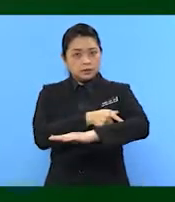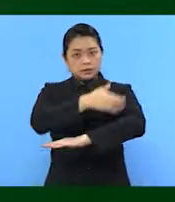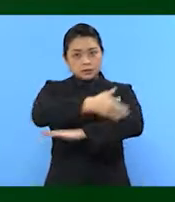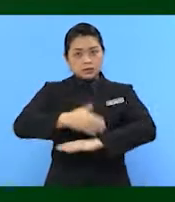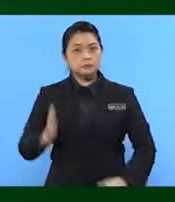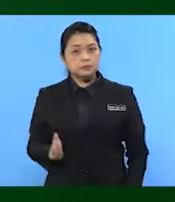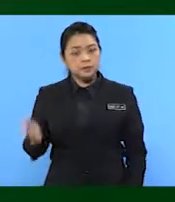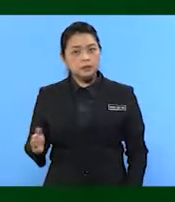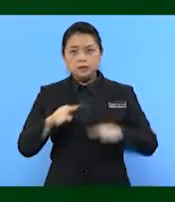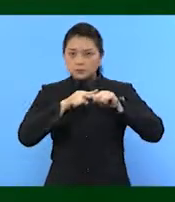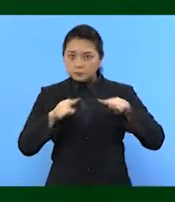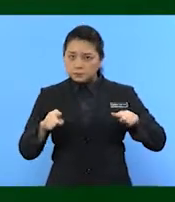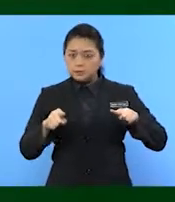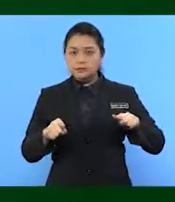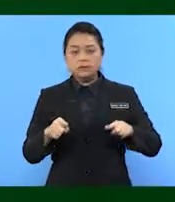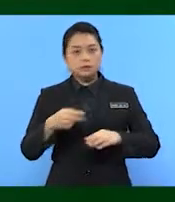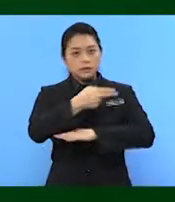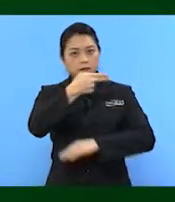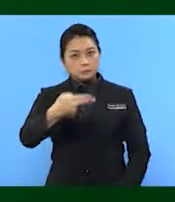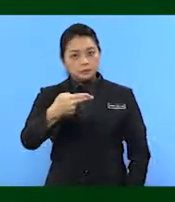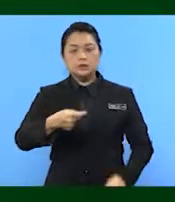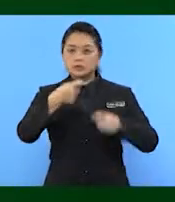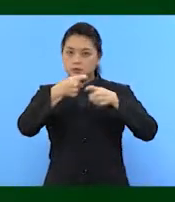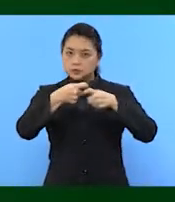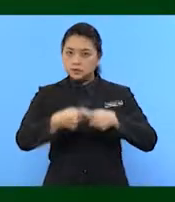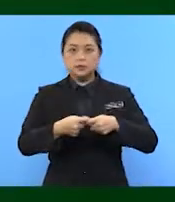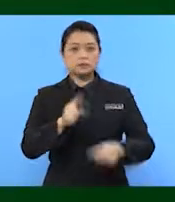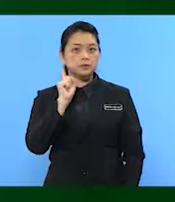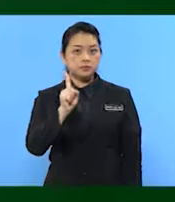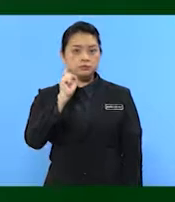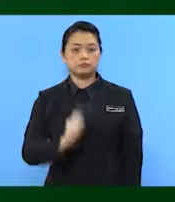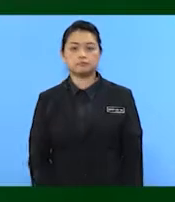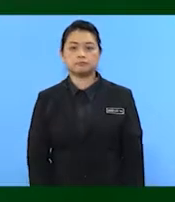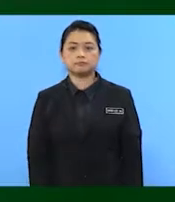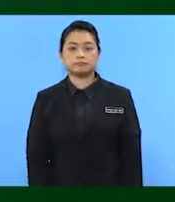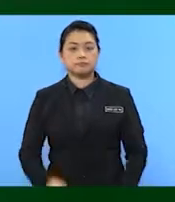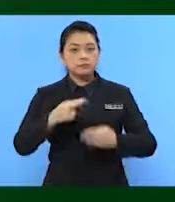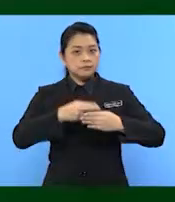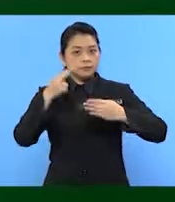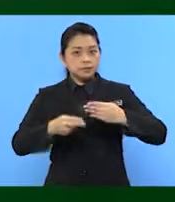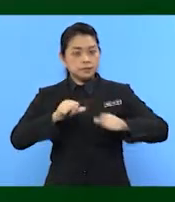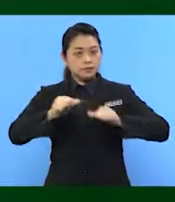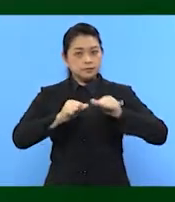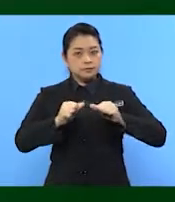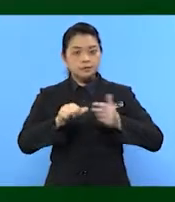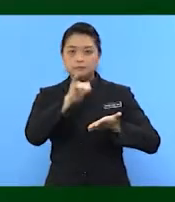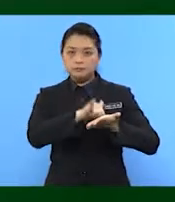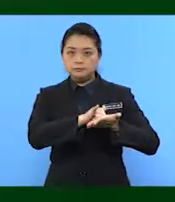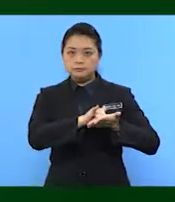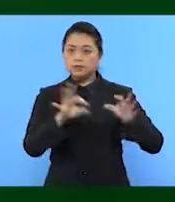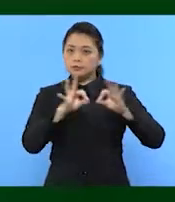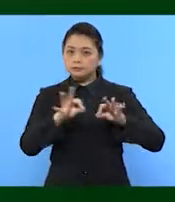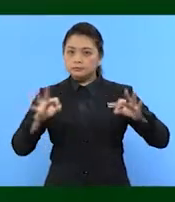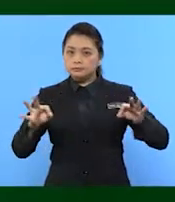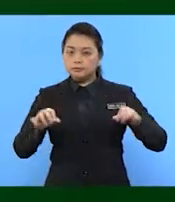bersebelahan. Tetapi panjang hipotenuse kekal dengan 1 unit. Hasil daripada aktiviti itu,